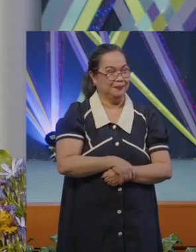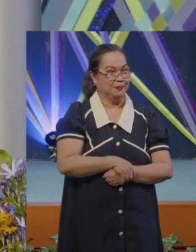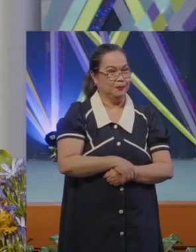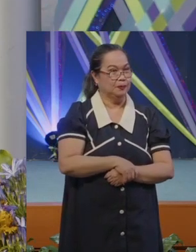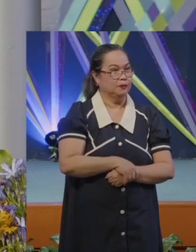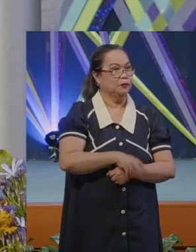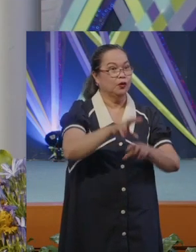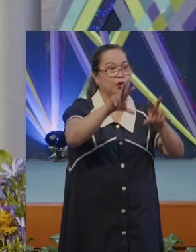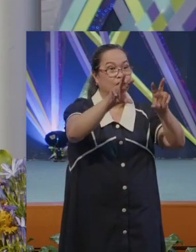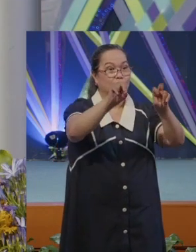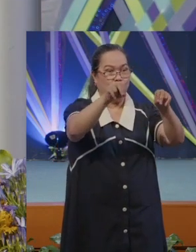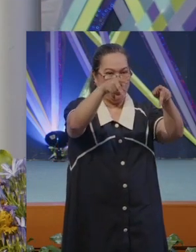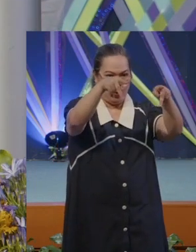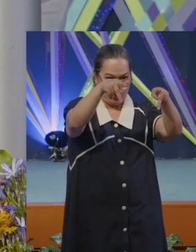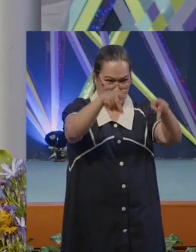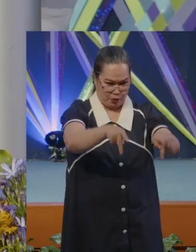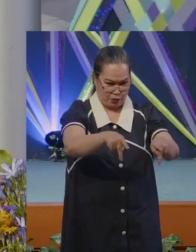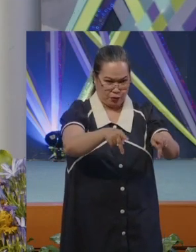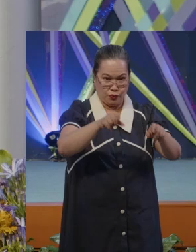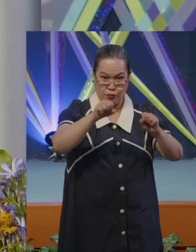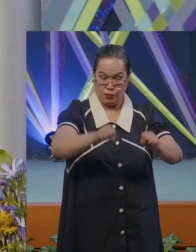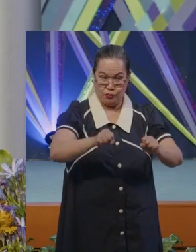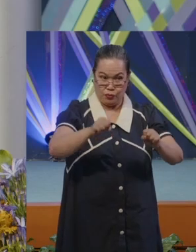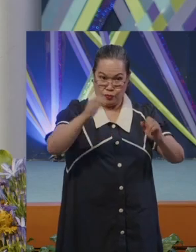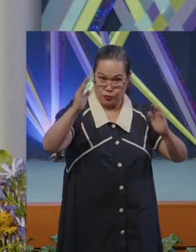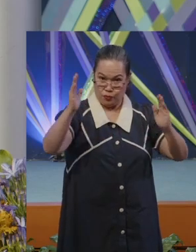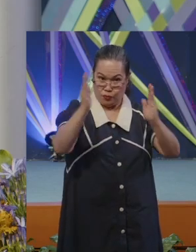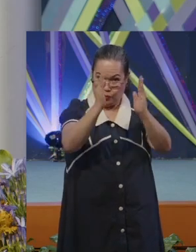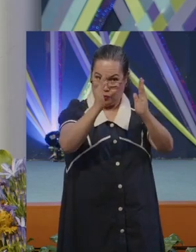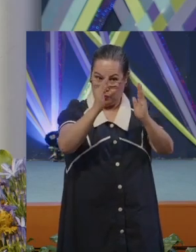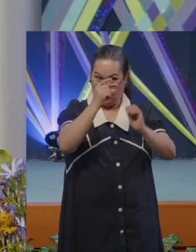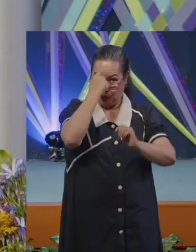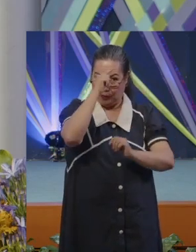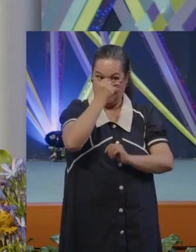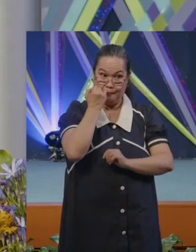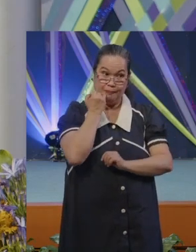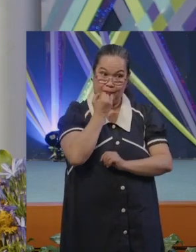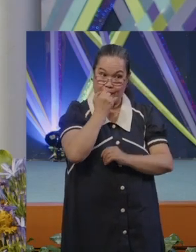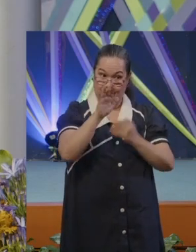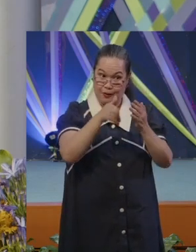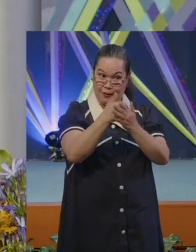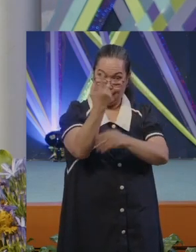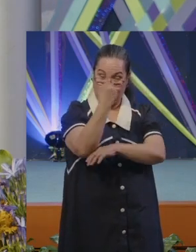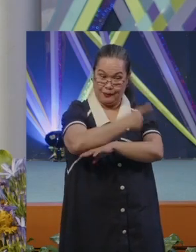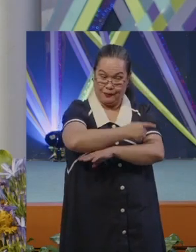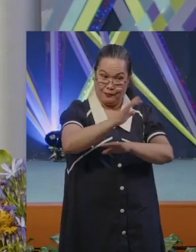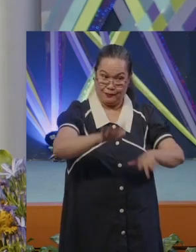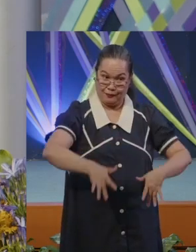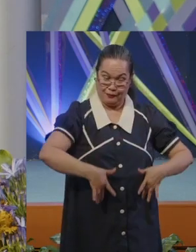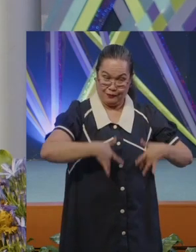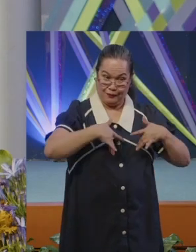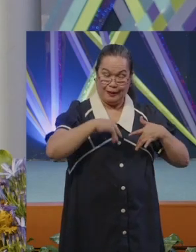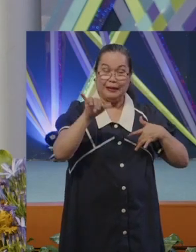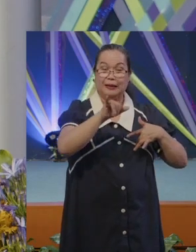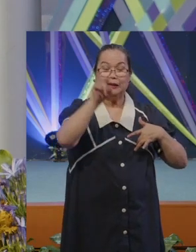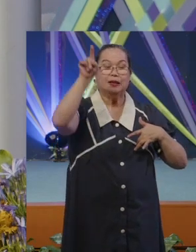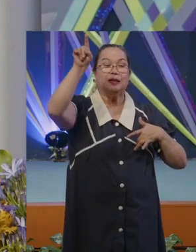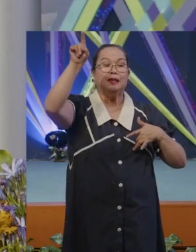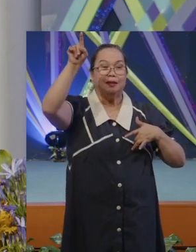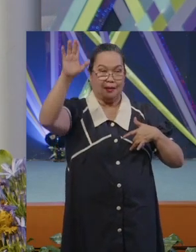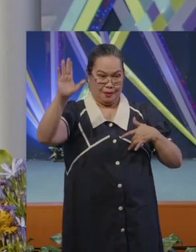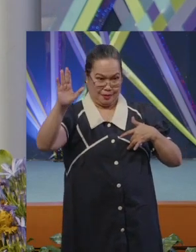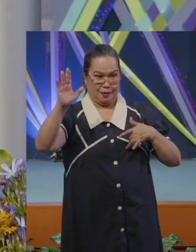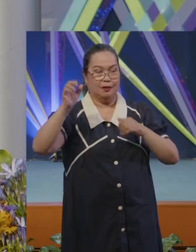"No man shall be able to stand before you all the days of your life. Just as I